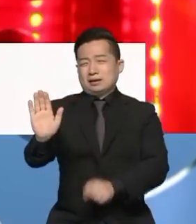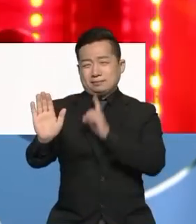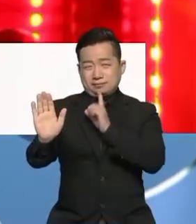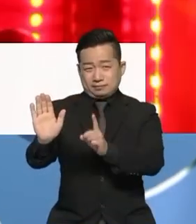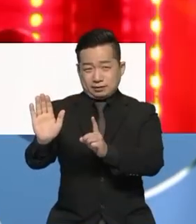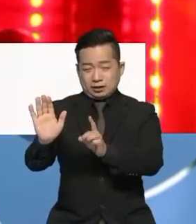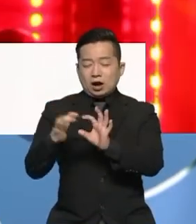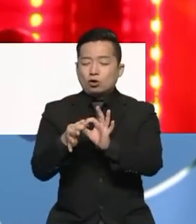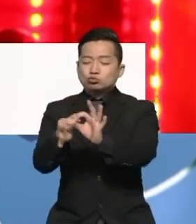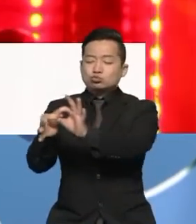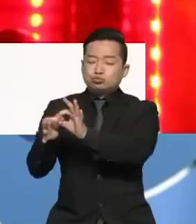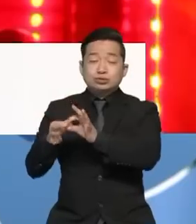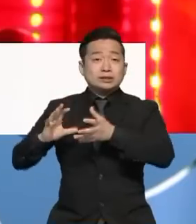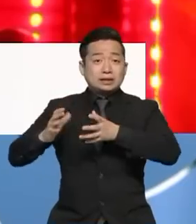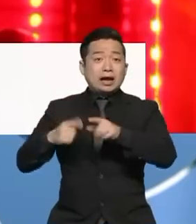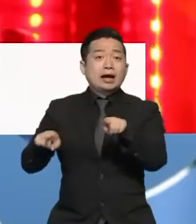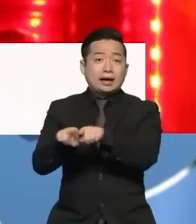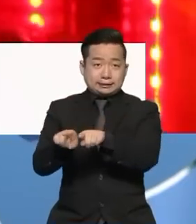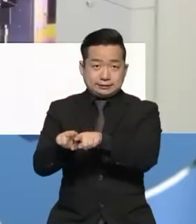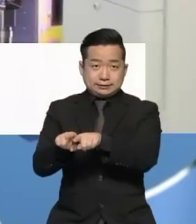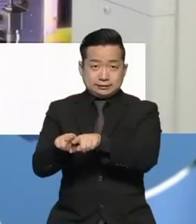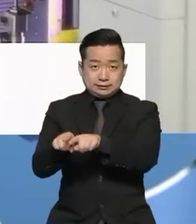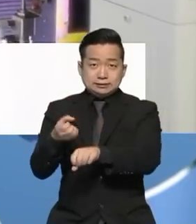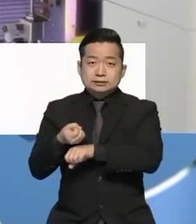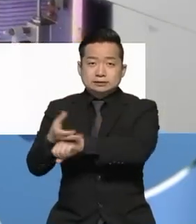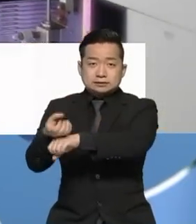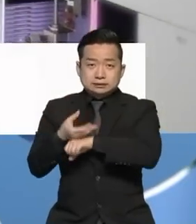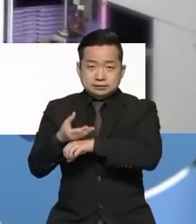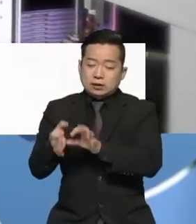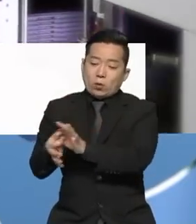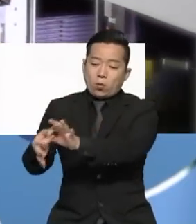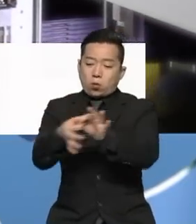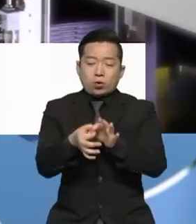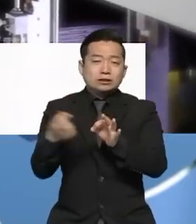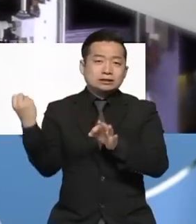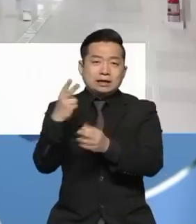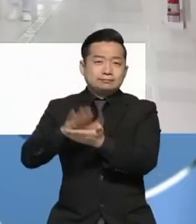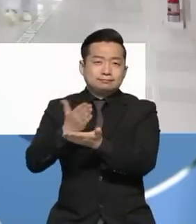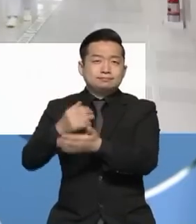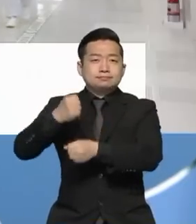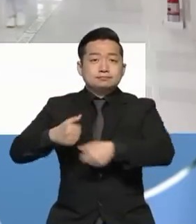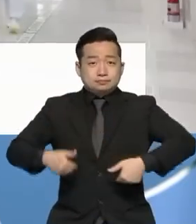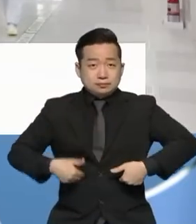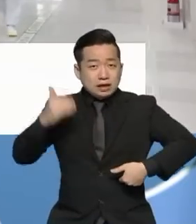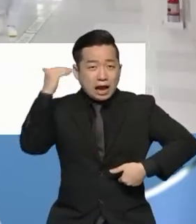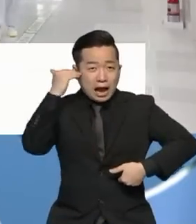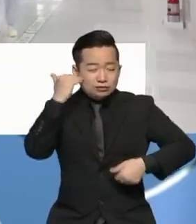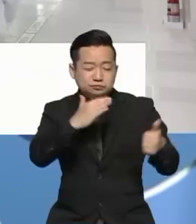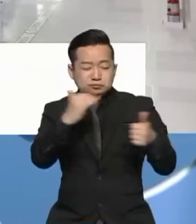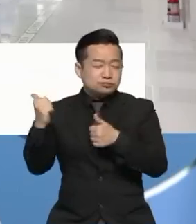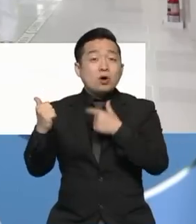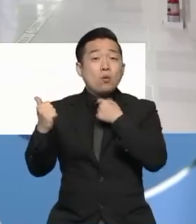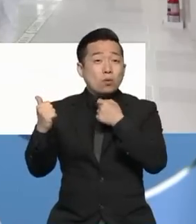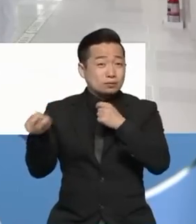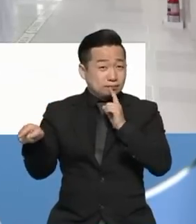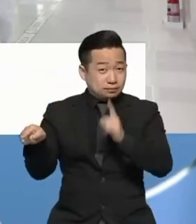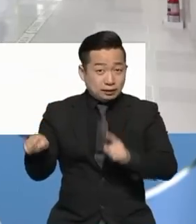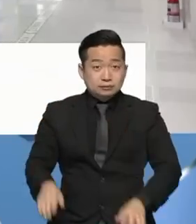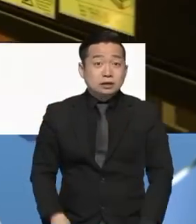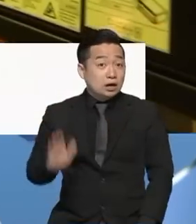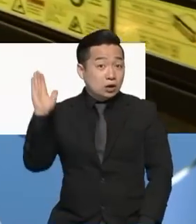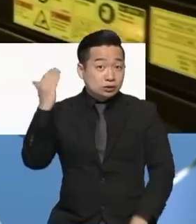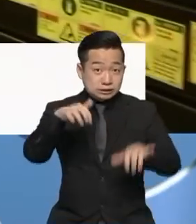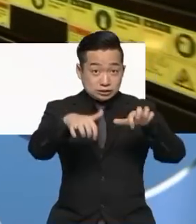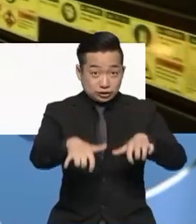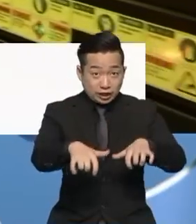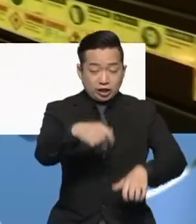아니라 우방국들과 함께 공급망을 재편하겠다는 계획입니다. 한국이 필요하다는 얘긴데요. 특히